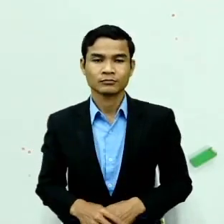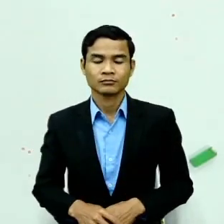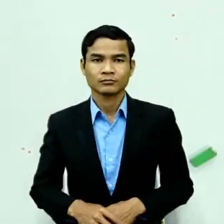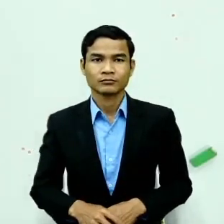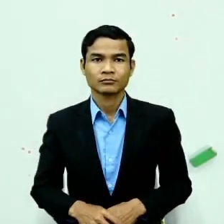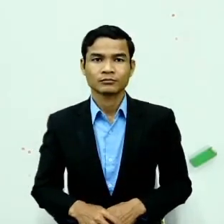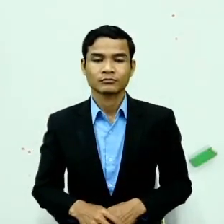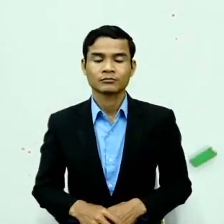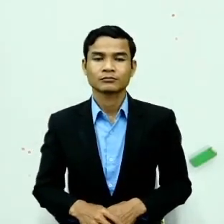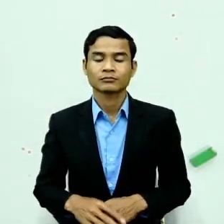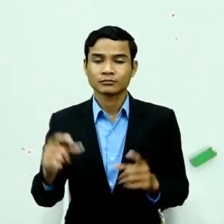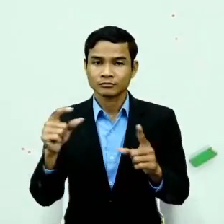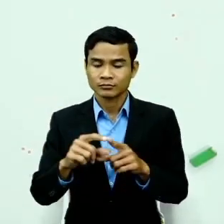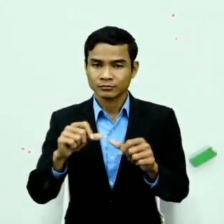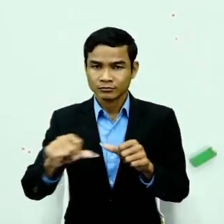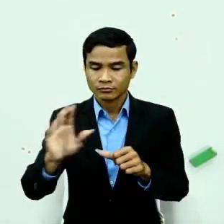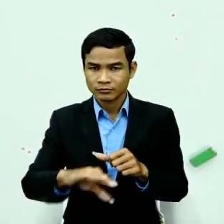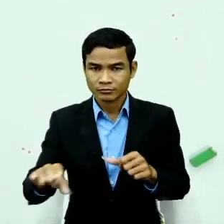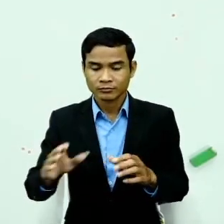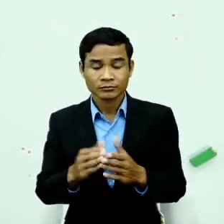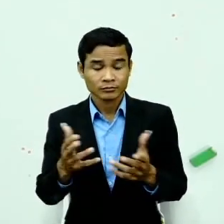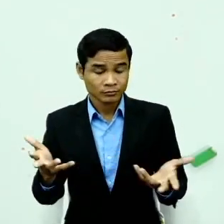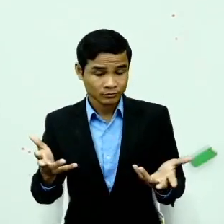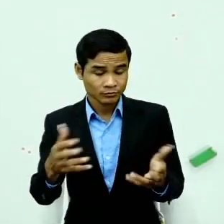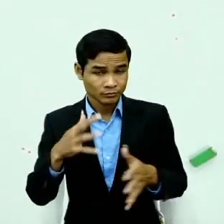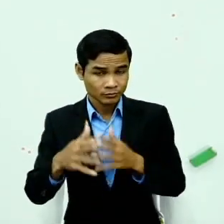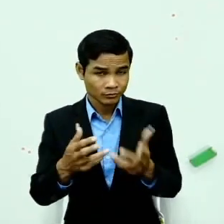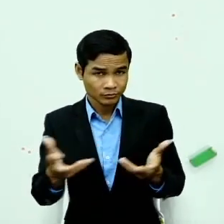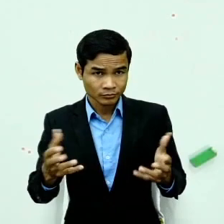chá cho bịa bàn tọt đấy con ăn thăm mấy